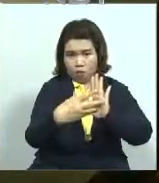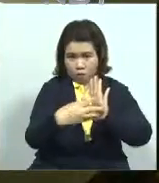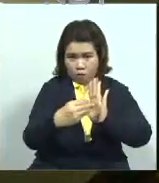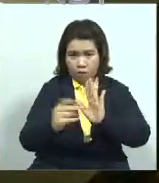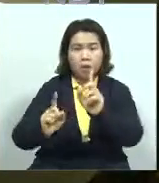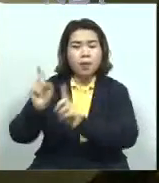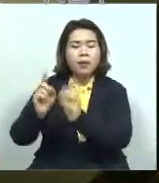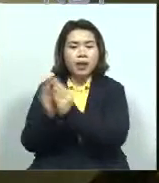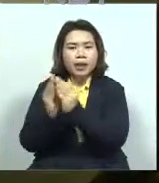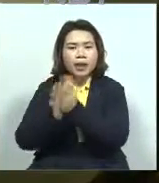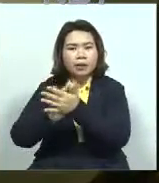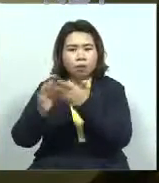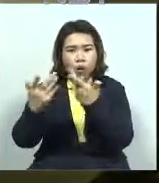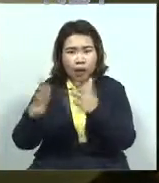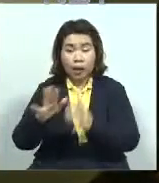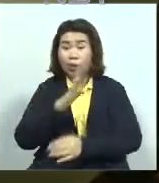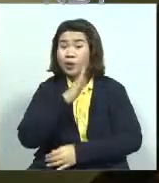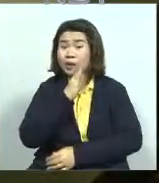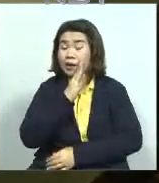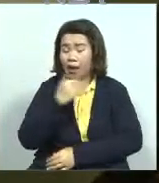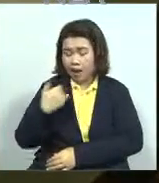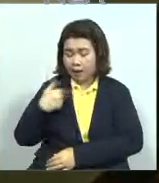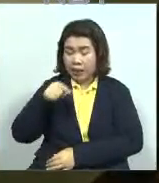ประเมินว่าการสั่งใช้เรื่องของการจ่าย